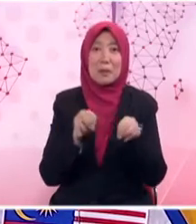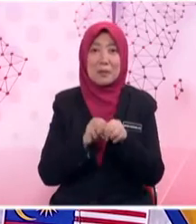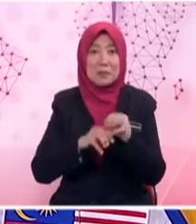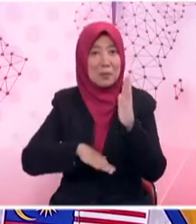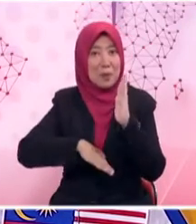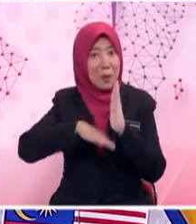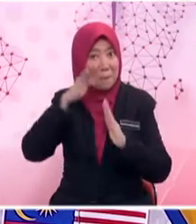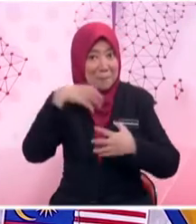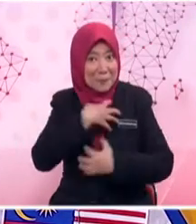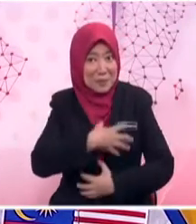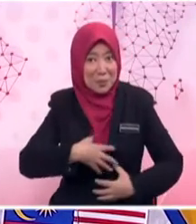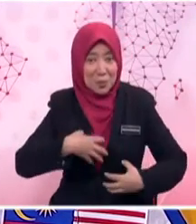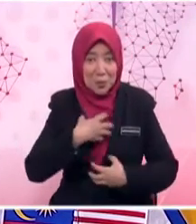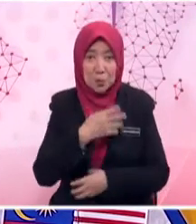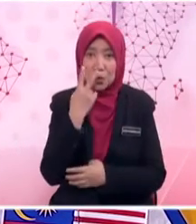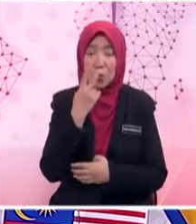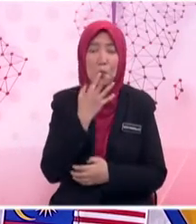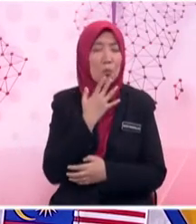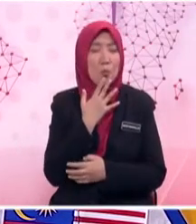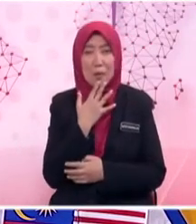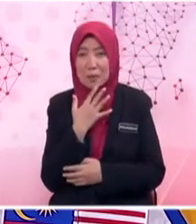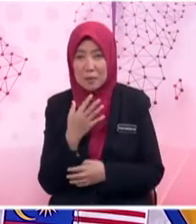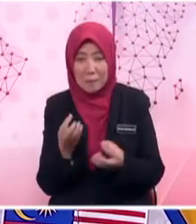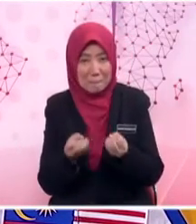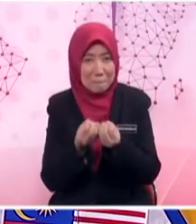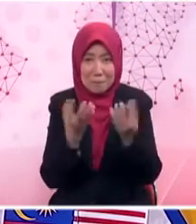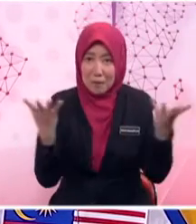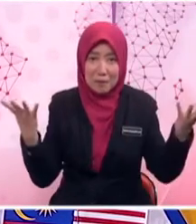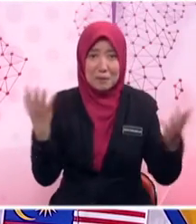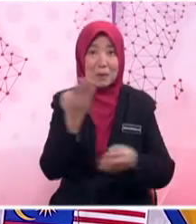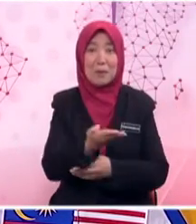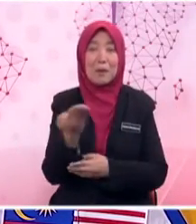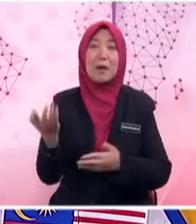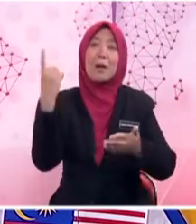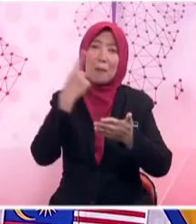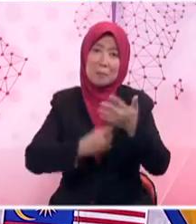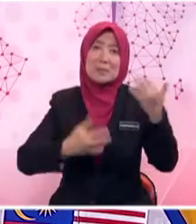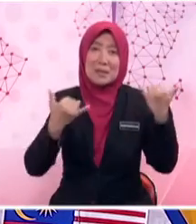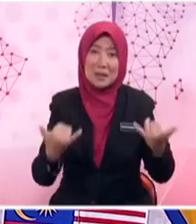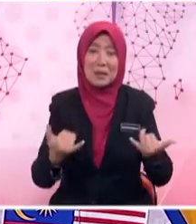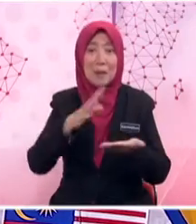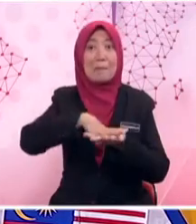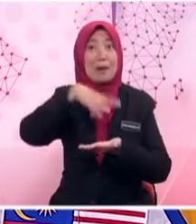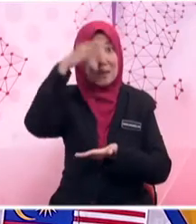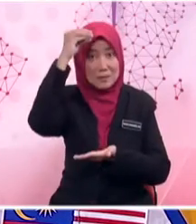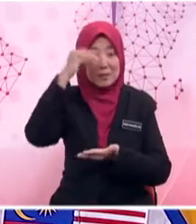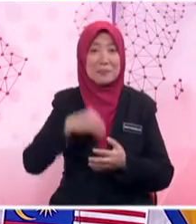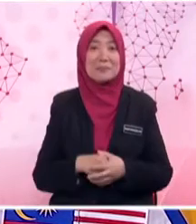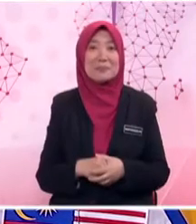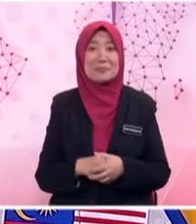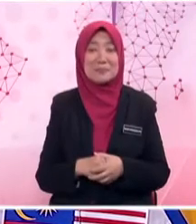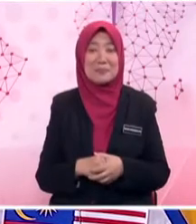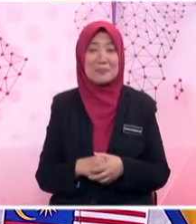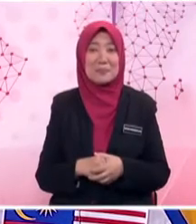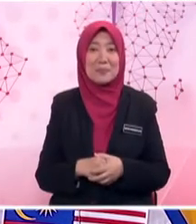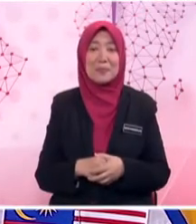kita dengan warna-warna yang sungguh terang ini, dengan pelbagai props. Apa pula kali ini yang kita nak belajar, cikgu? Betul, Lina. Kalau